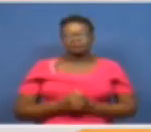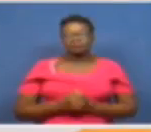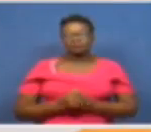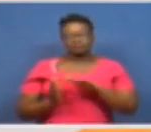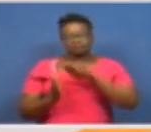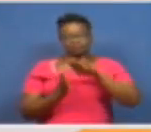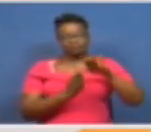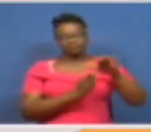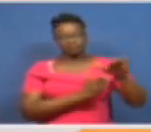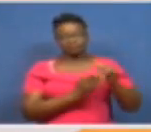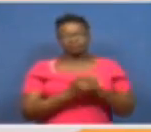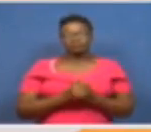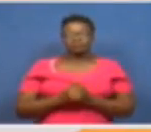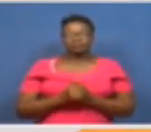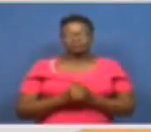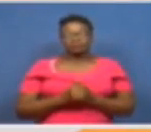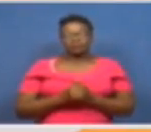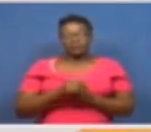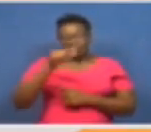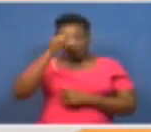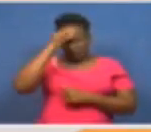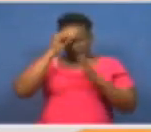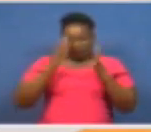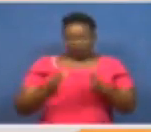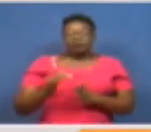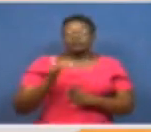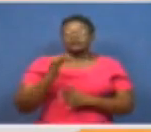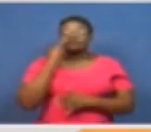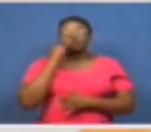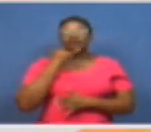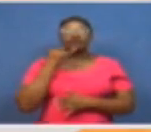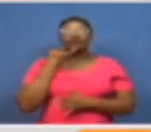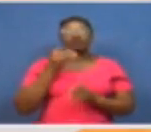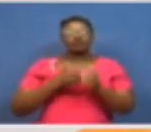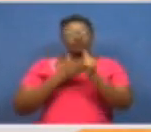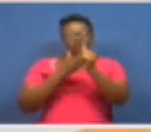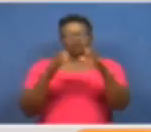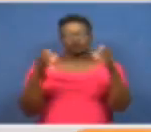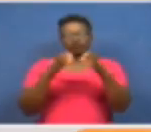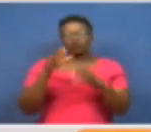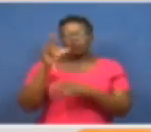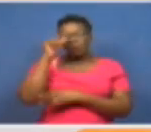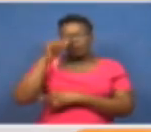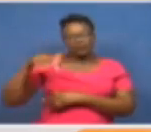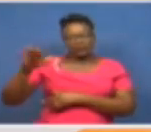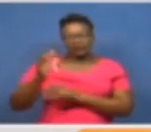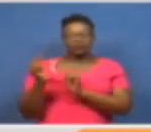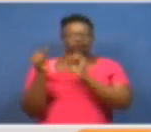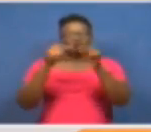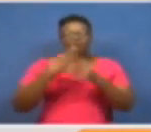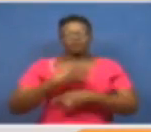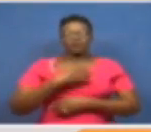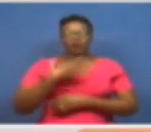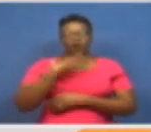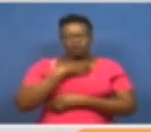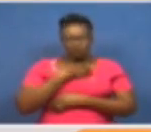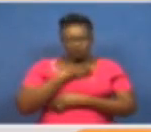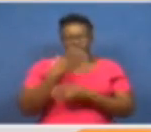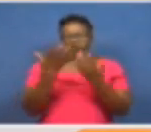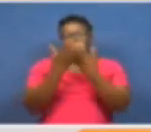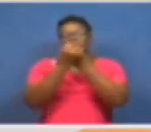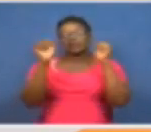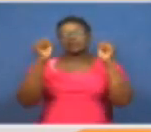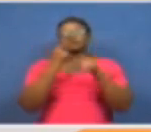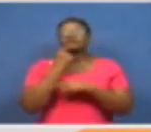Na gavana wa Mombasa Hassan Ali Joho leo aliongoza kikosi cha viongozi wenzake kutoka mwambao wa pwani kumtembelea rais mstaafu Daniel Arap Moi nyumbani